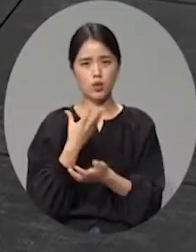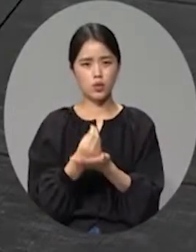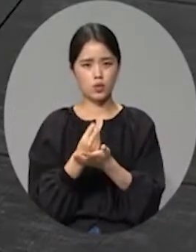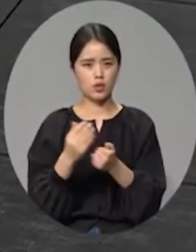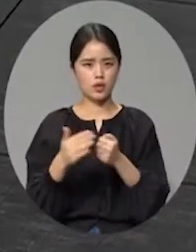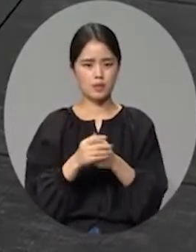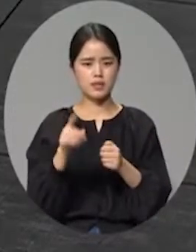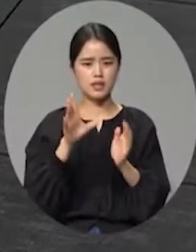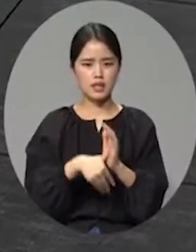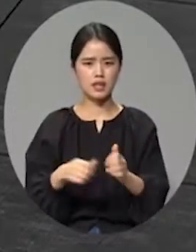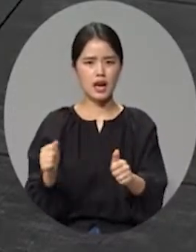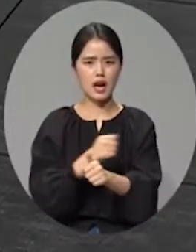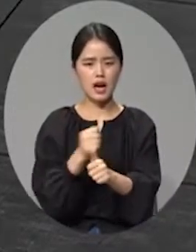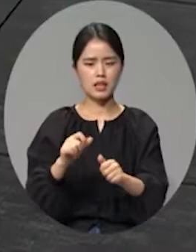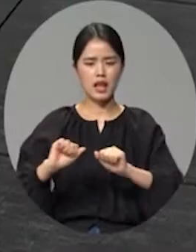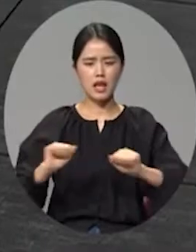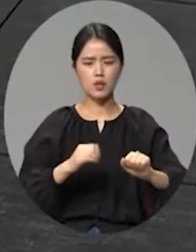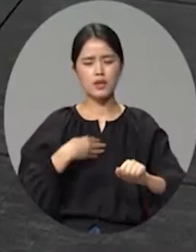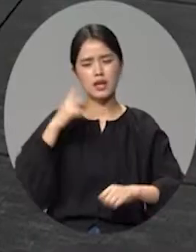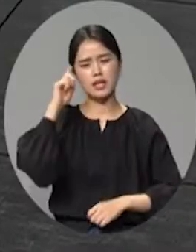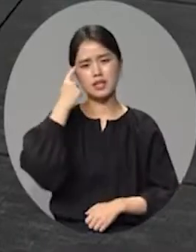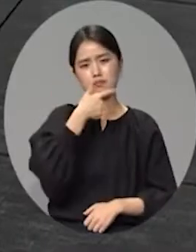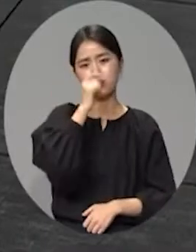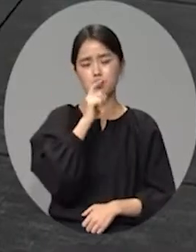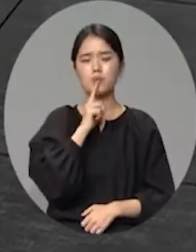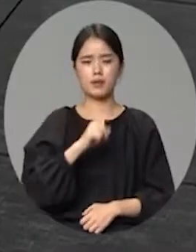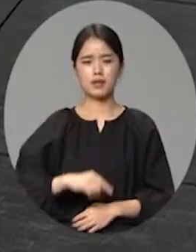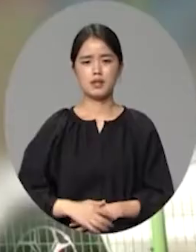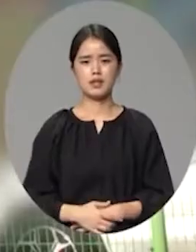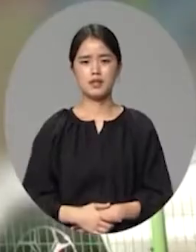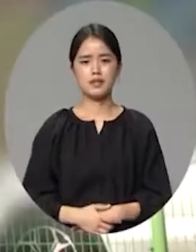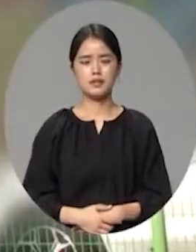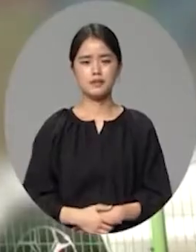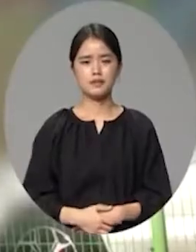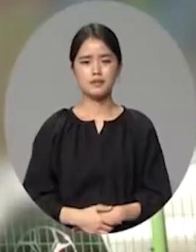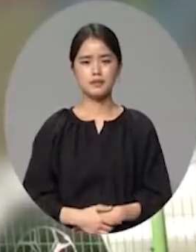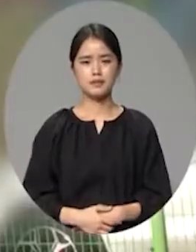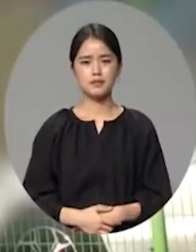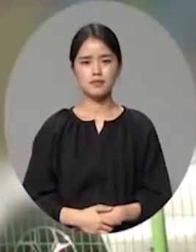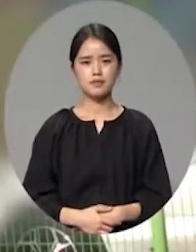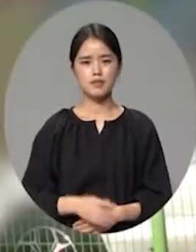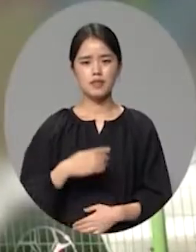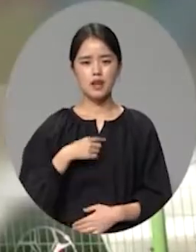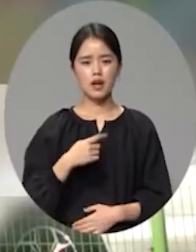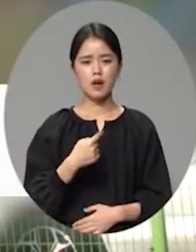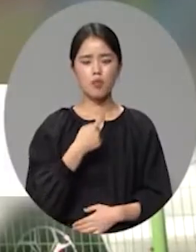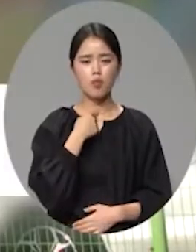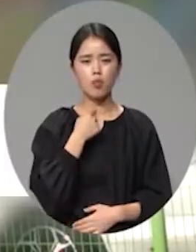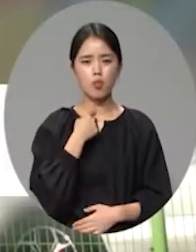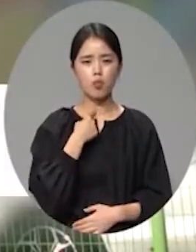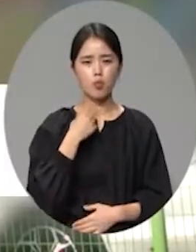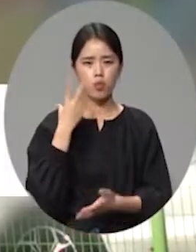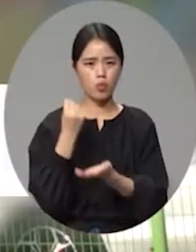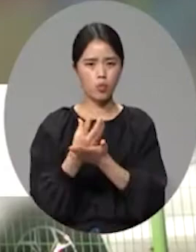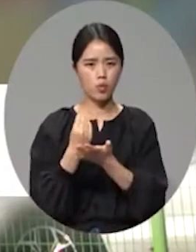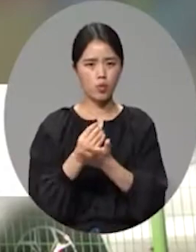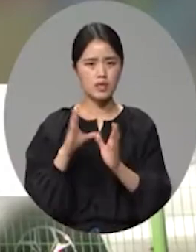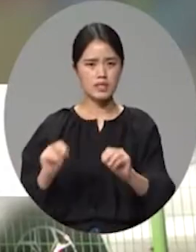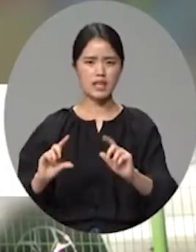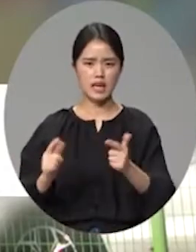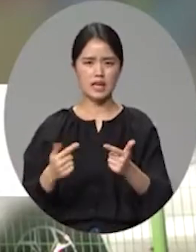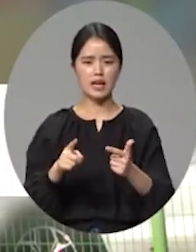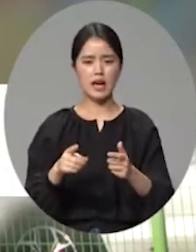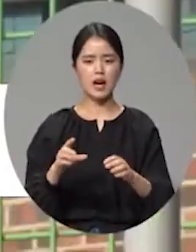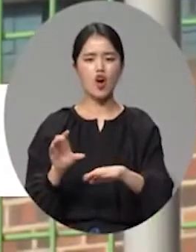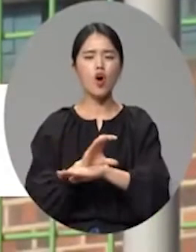학대 행위임을 미처 생각하지 못했다 고 진술했습니다 제가 해서 벌을 얘 뭐라니 양 해야 컴퓨터에서 언성이 신기한